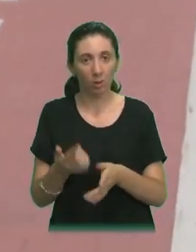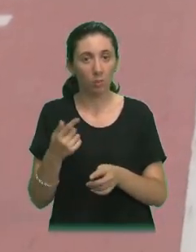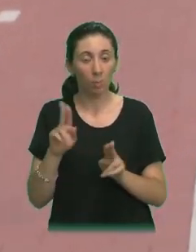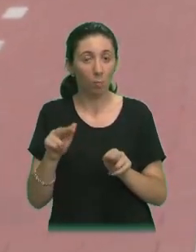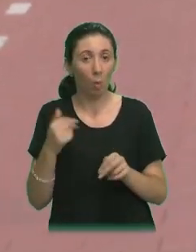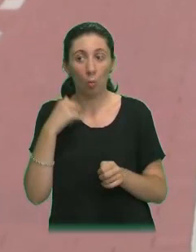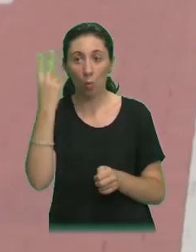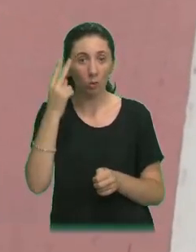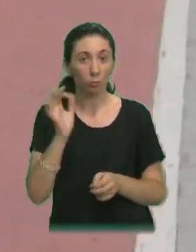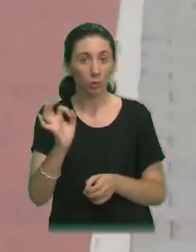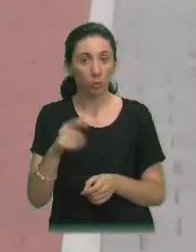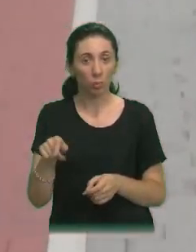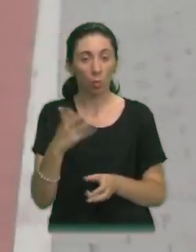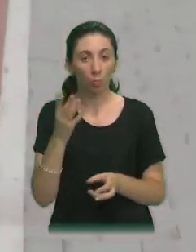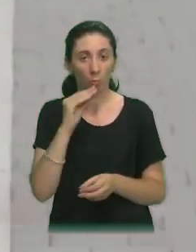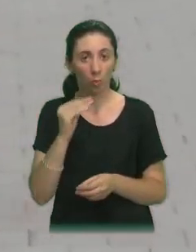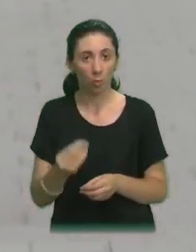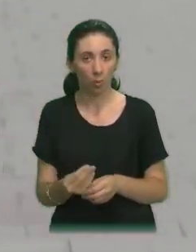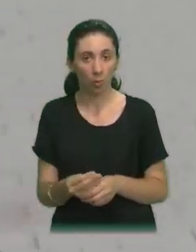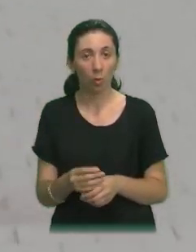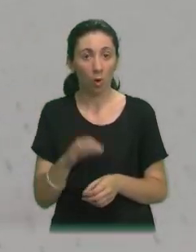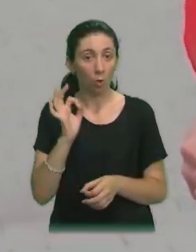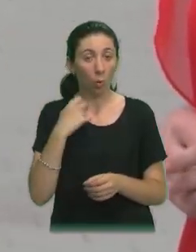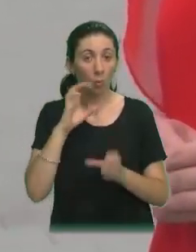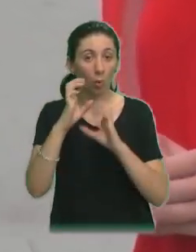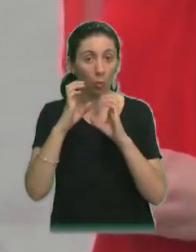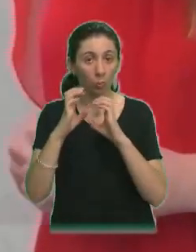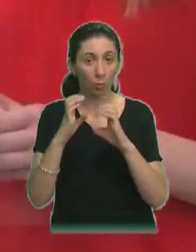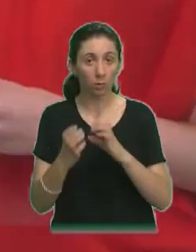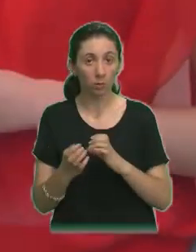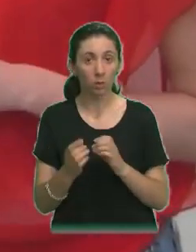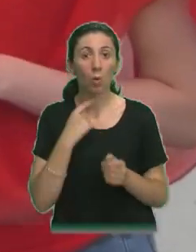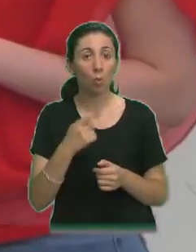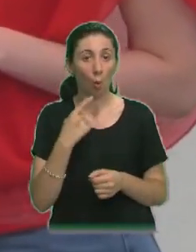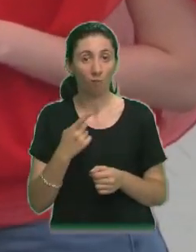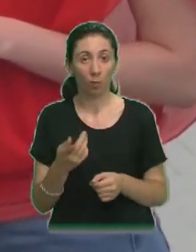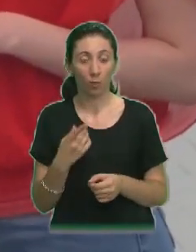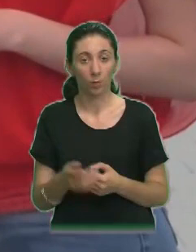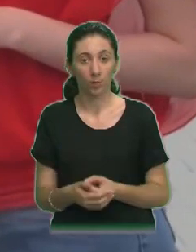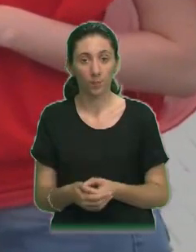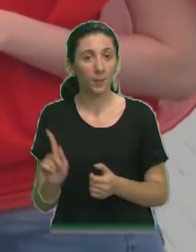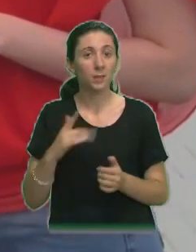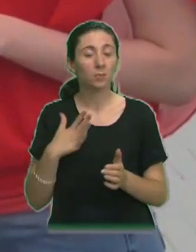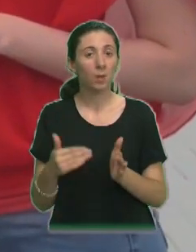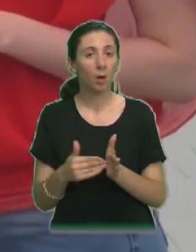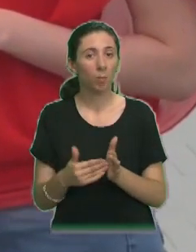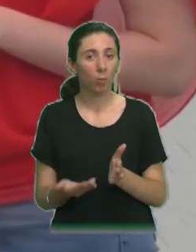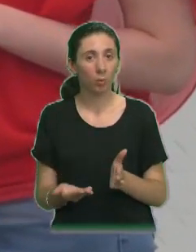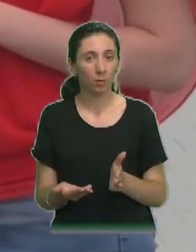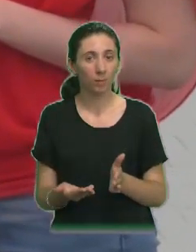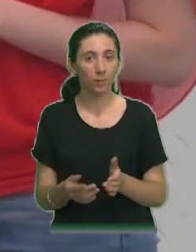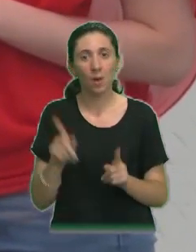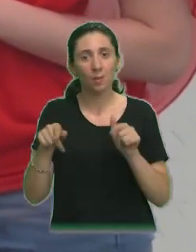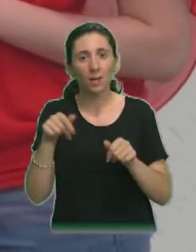djelomično i razlog zašto nisam svladala znakovni jezik i mogu dobro razumjeti i